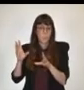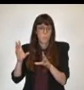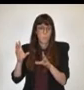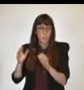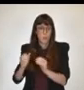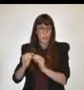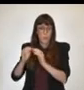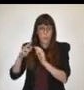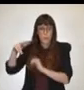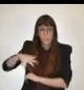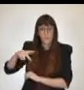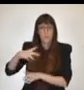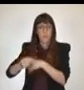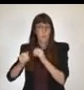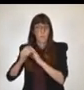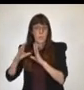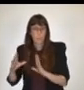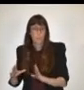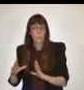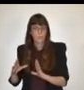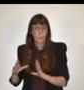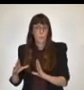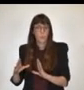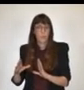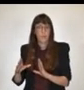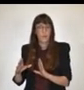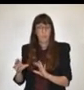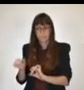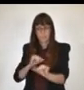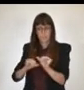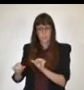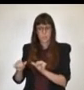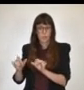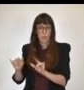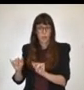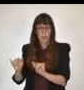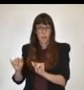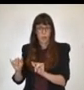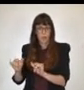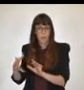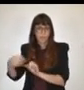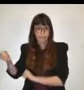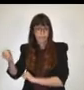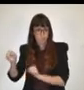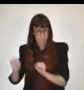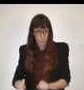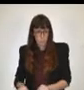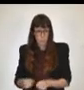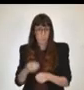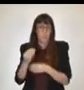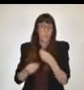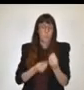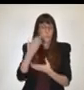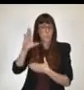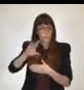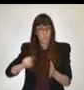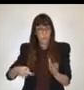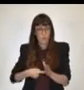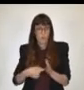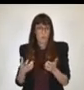adossés à des hypothèques immobilières ou adossés à des droits, comme des droits